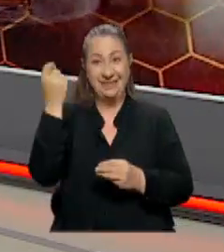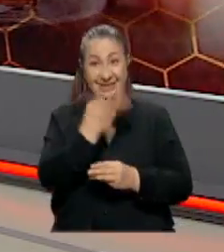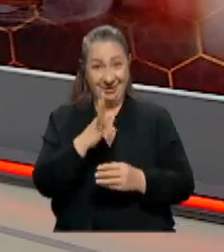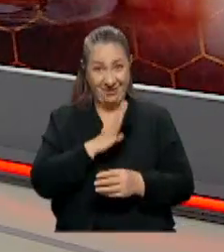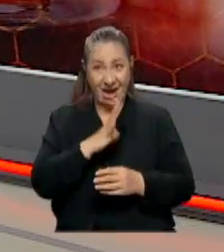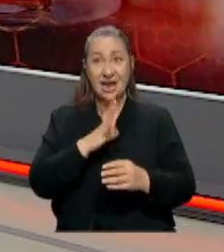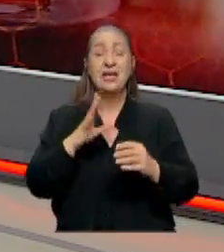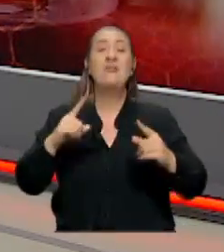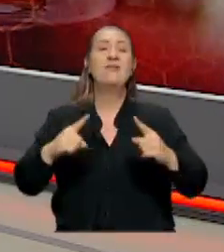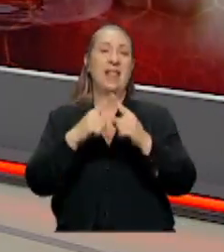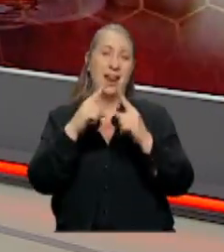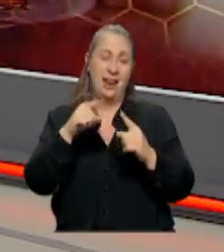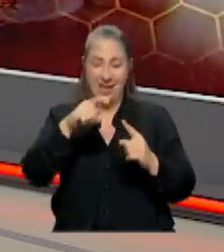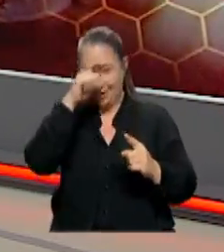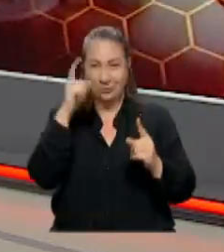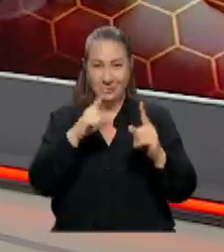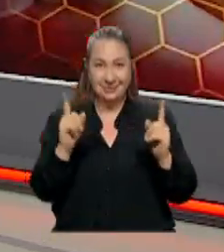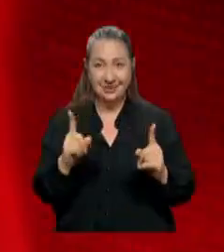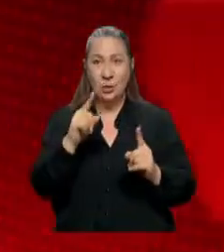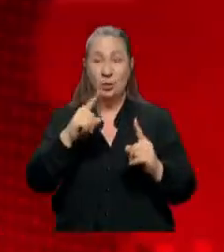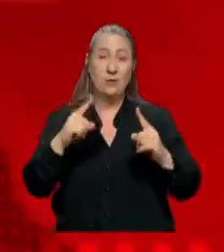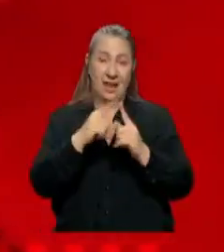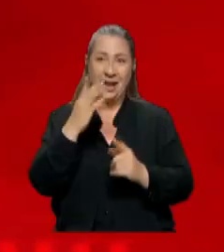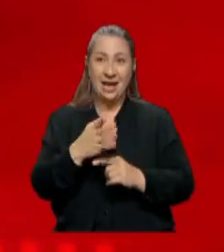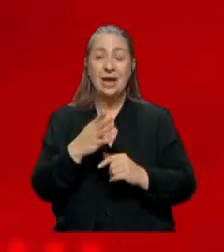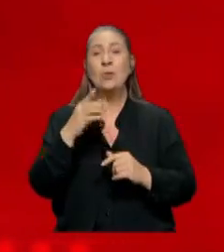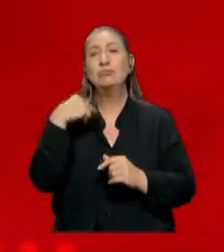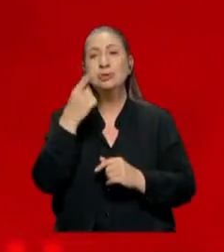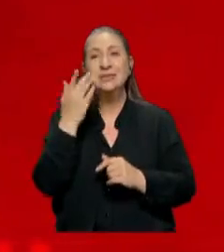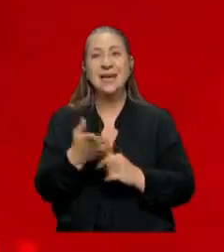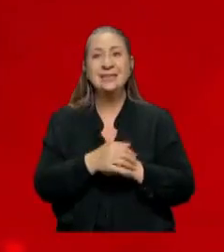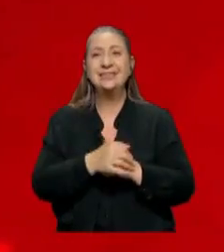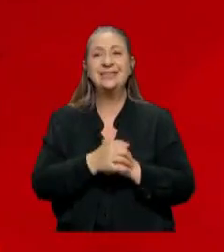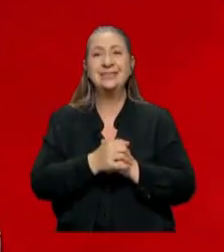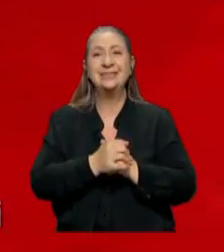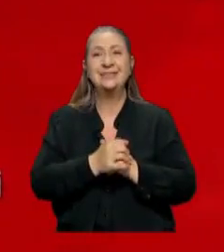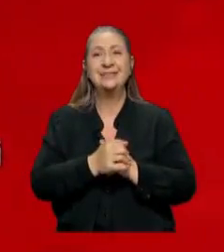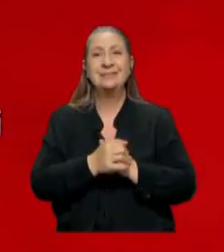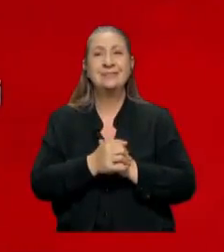var. Sezon finaliyle. Onun da sezon finali. Dolayısıyla